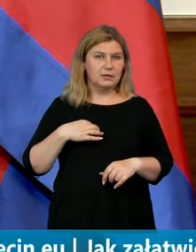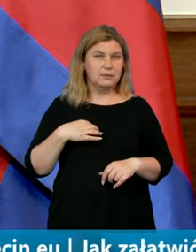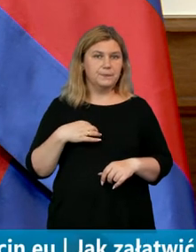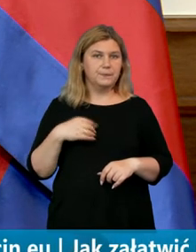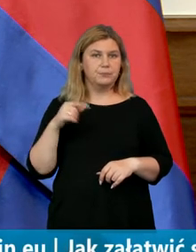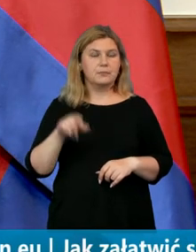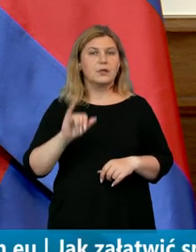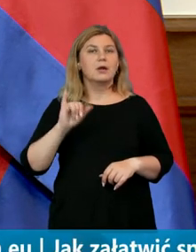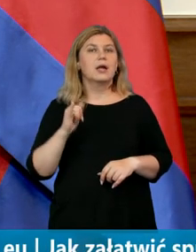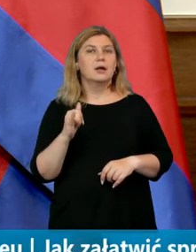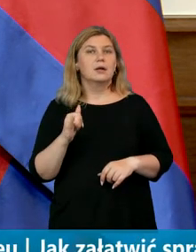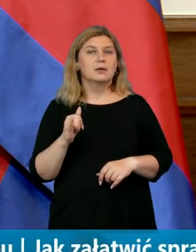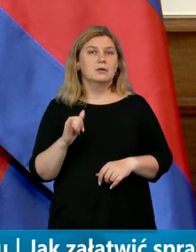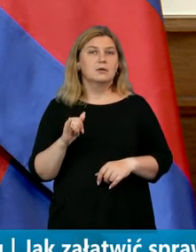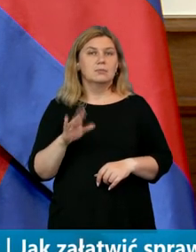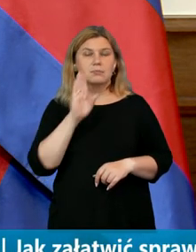tak, jakbyśmy